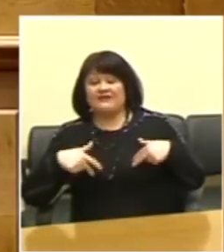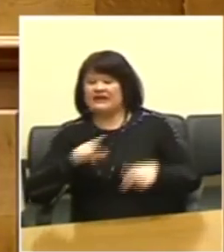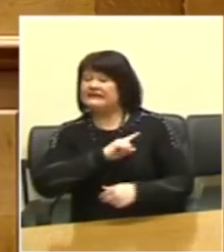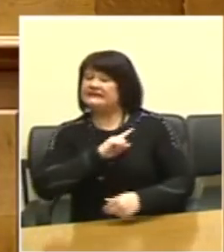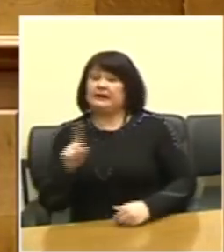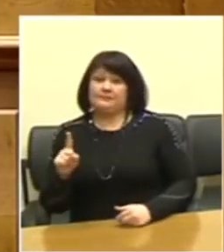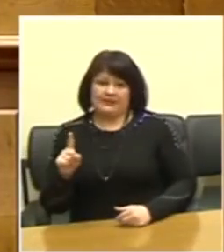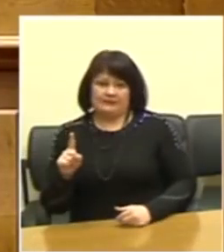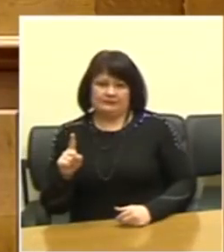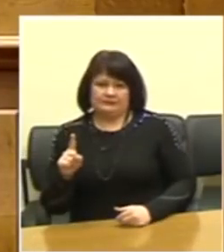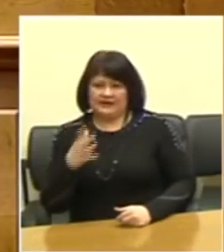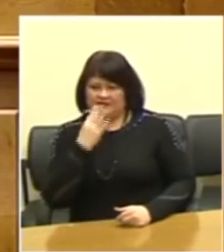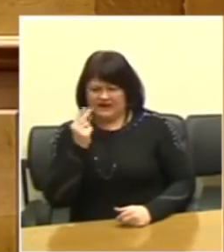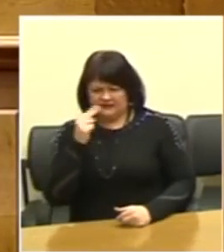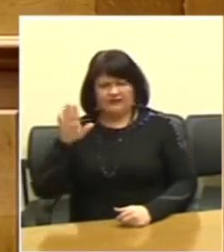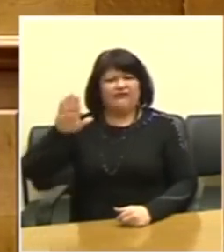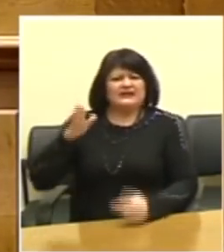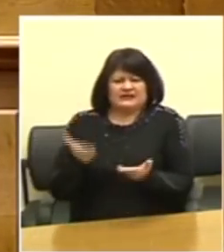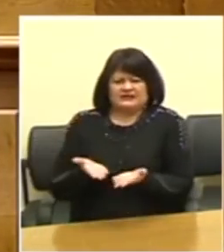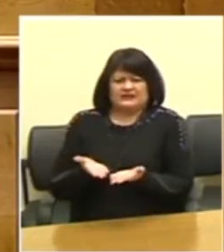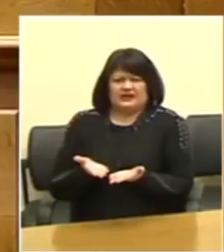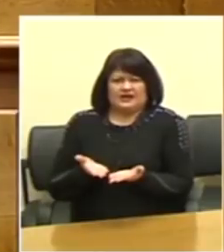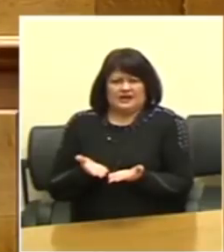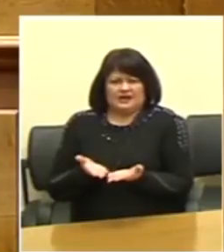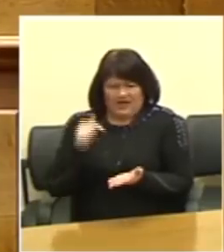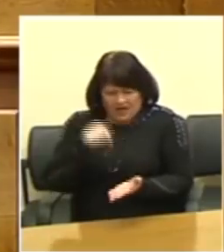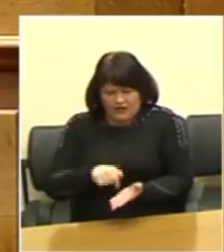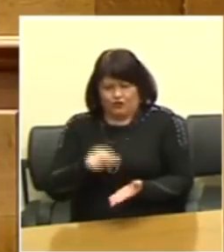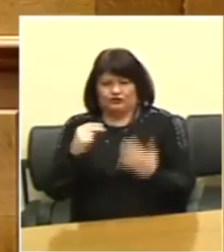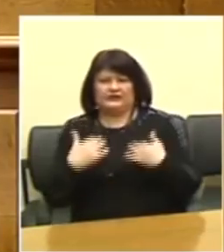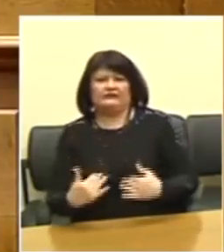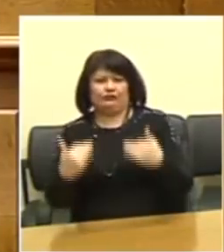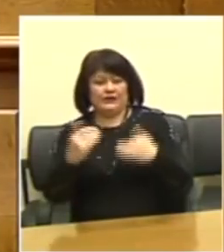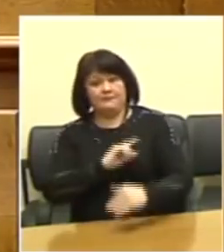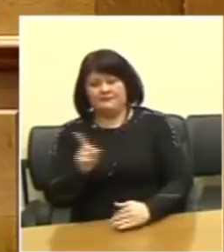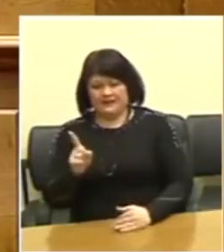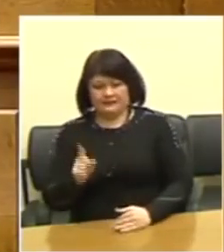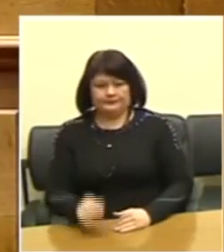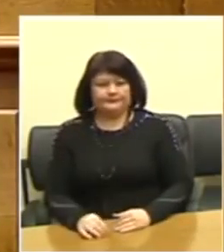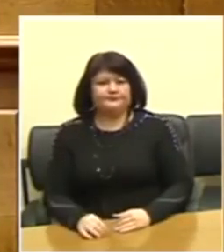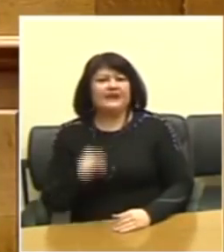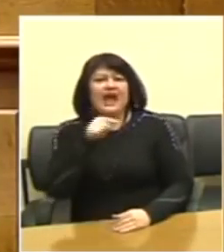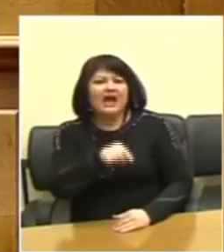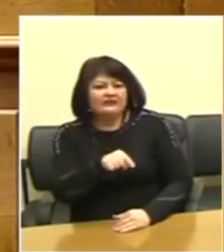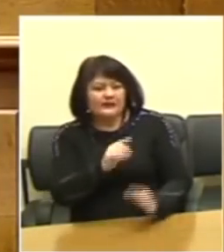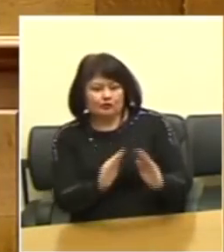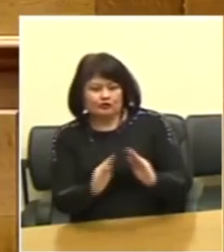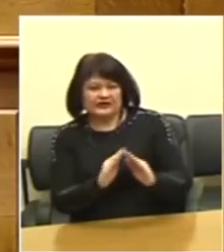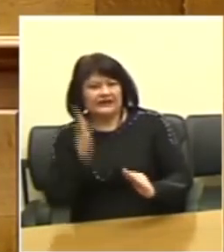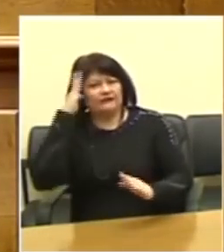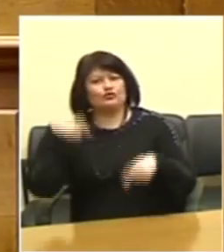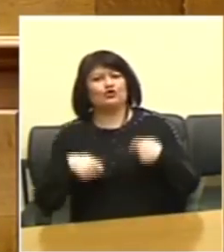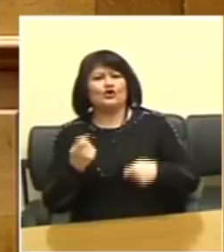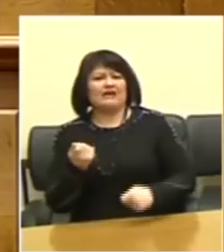στη φασιστική επίσης έκφρασή τους μέσα στη Βουλή. Υπηρετούν τα συμφέροντα του μεγάλου